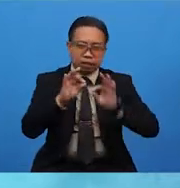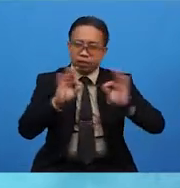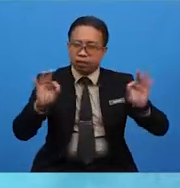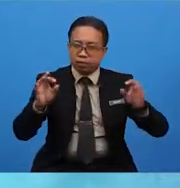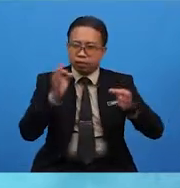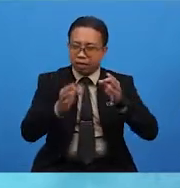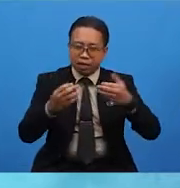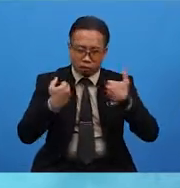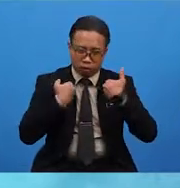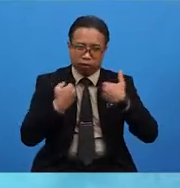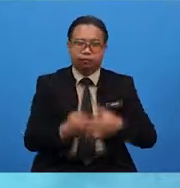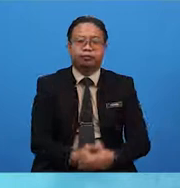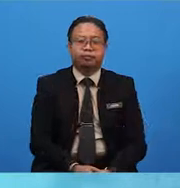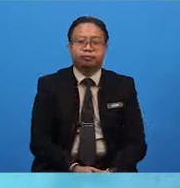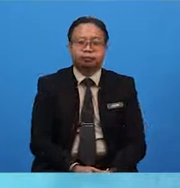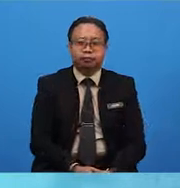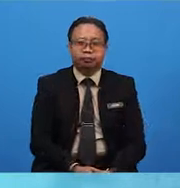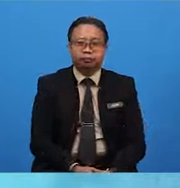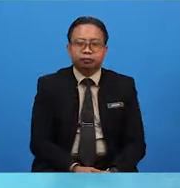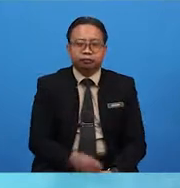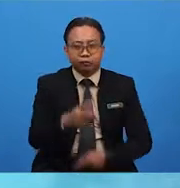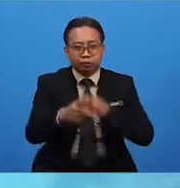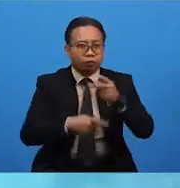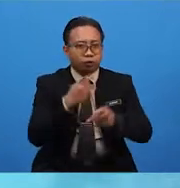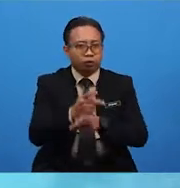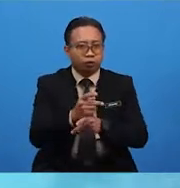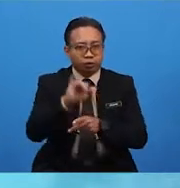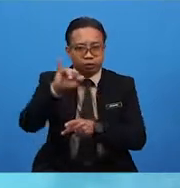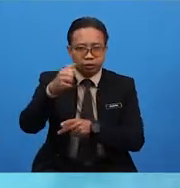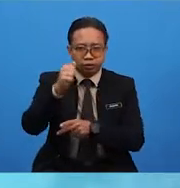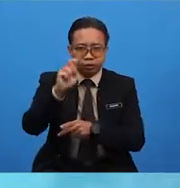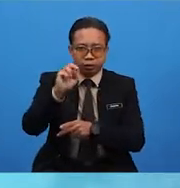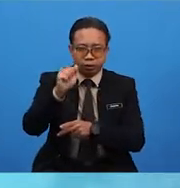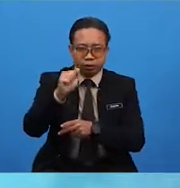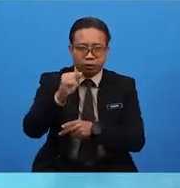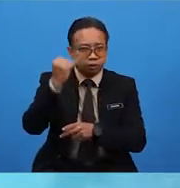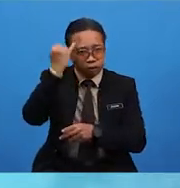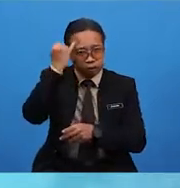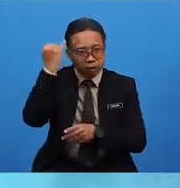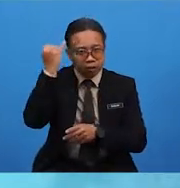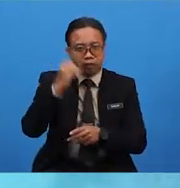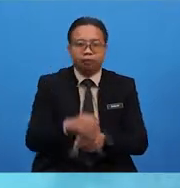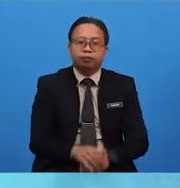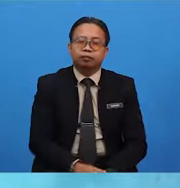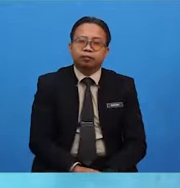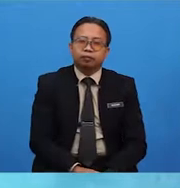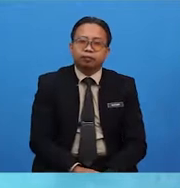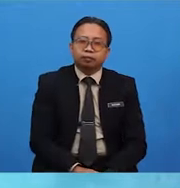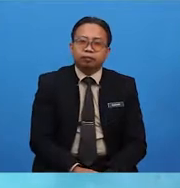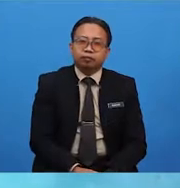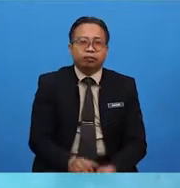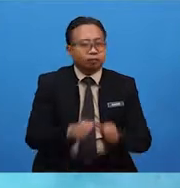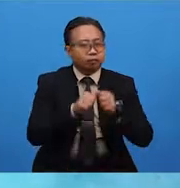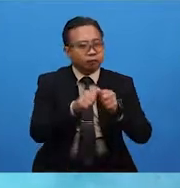sekiranya diperlukan proses pencernaan Ija fasa perencanaan